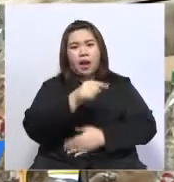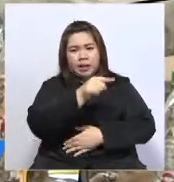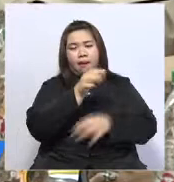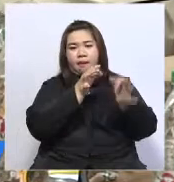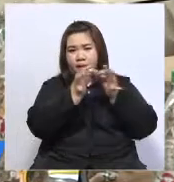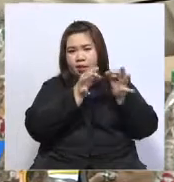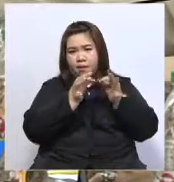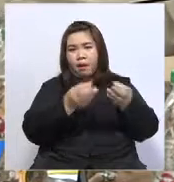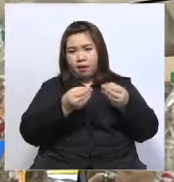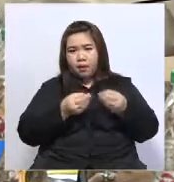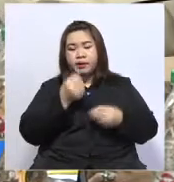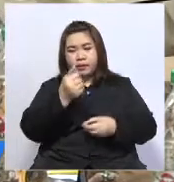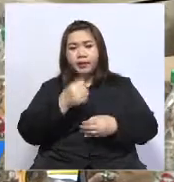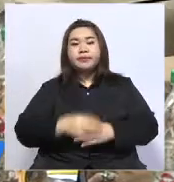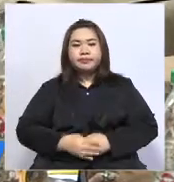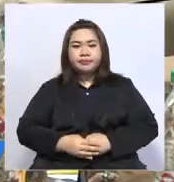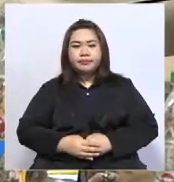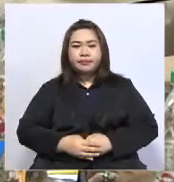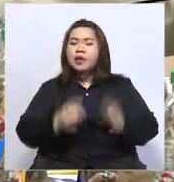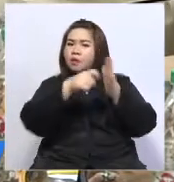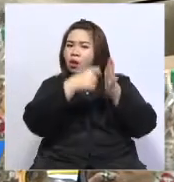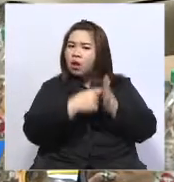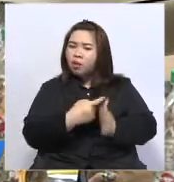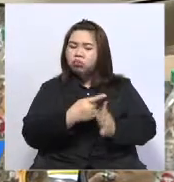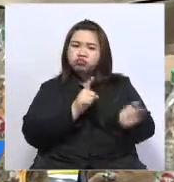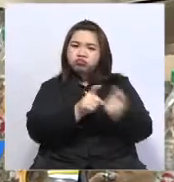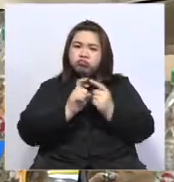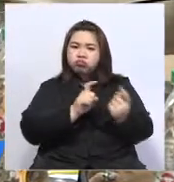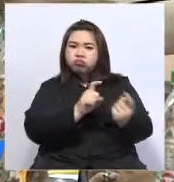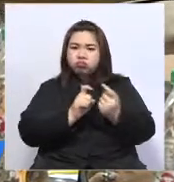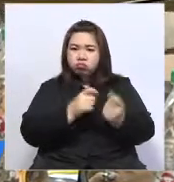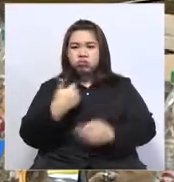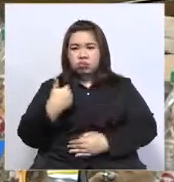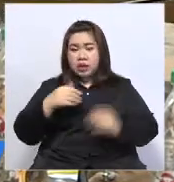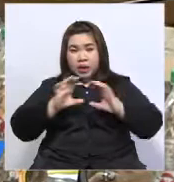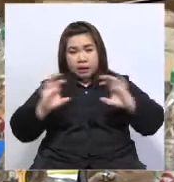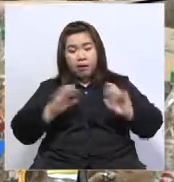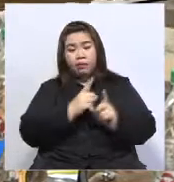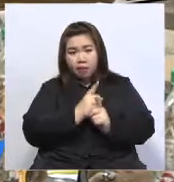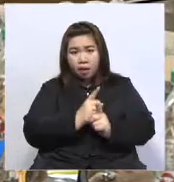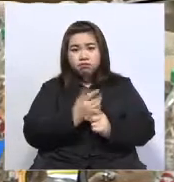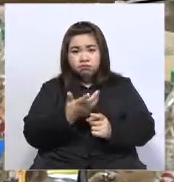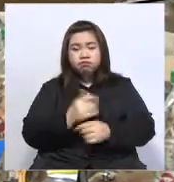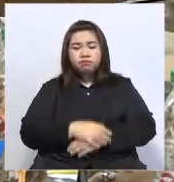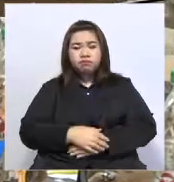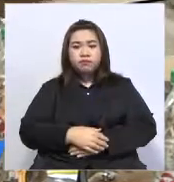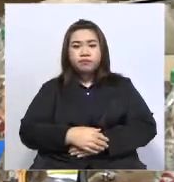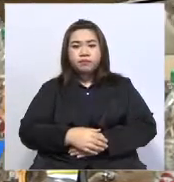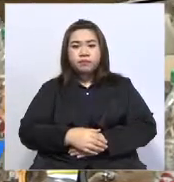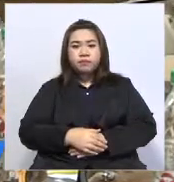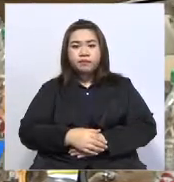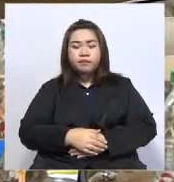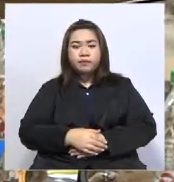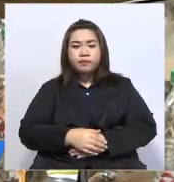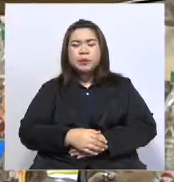บริษัทนั้นชี้แจงข้อมูลเพื่อจะได้ตอบข้อซักถามจากทางราชการนะครับที่กำลังข